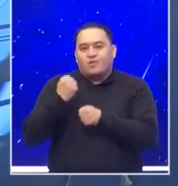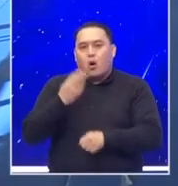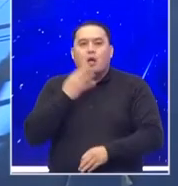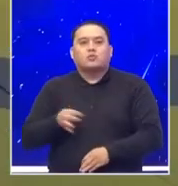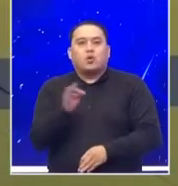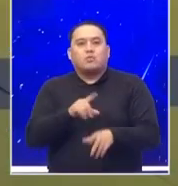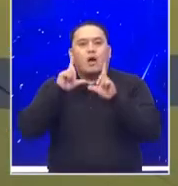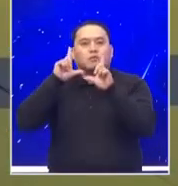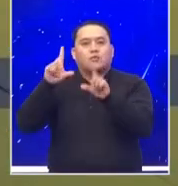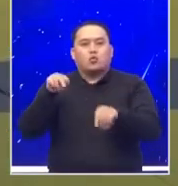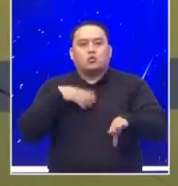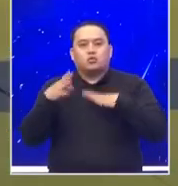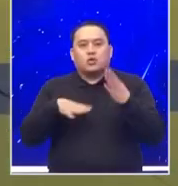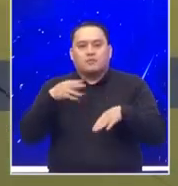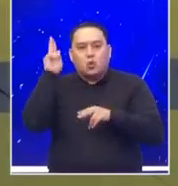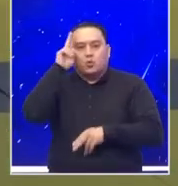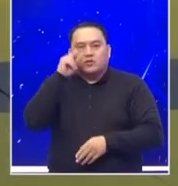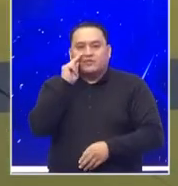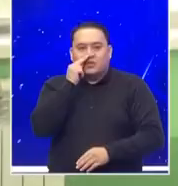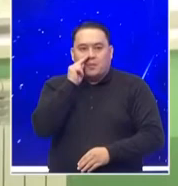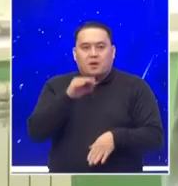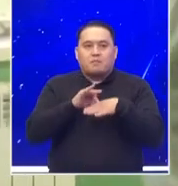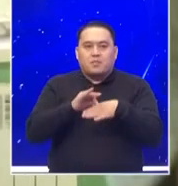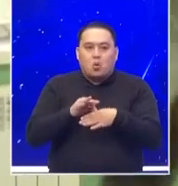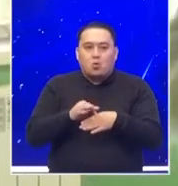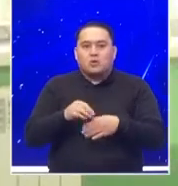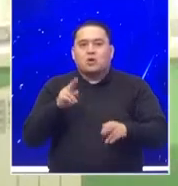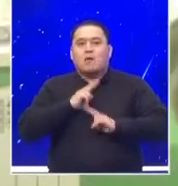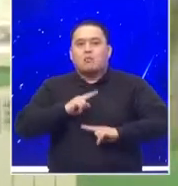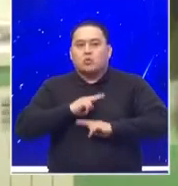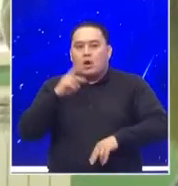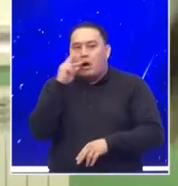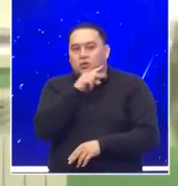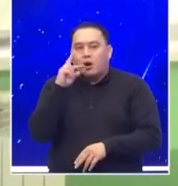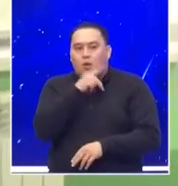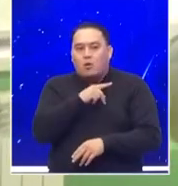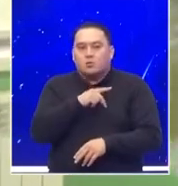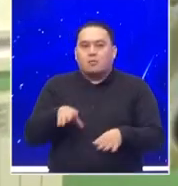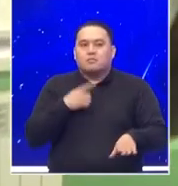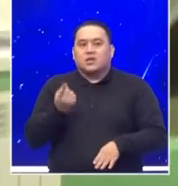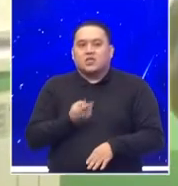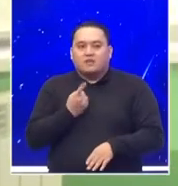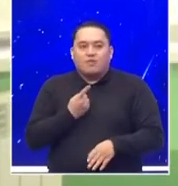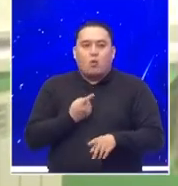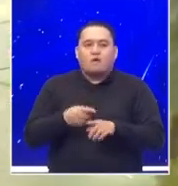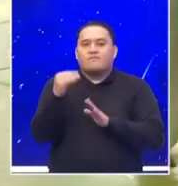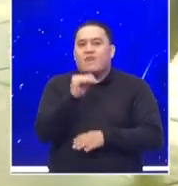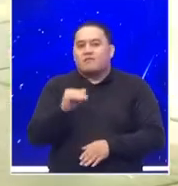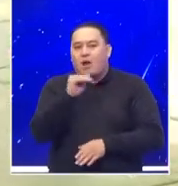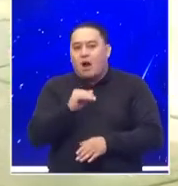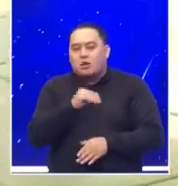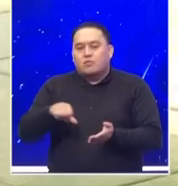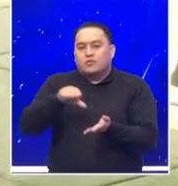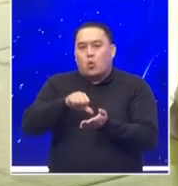отправиться на учебно-тренировочных сборов шымкент проведут масштабную работу над ошибками и улучшить свое мастерство а уже феврале дзюдоисты